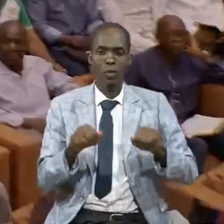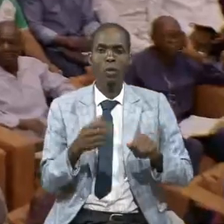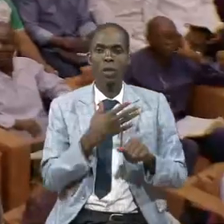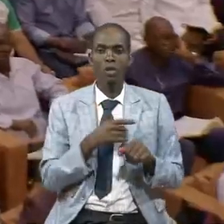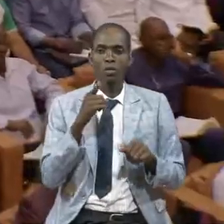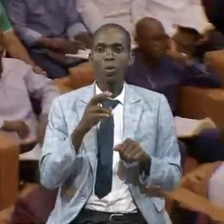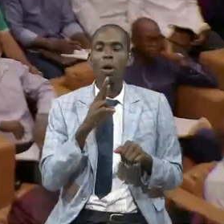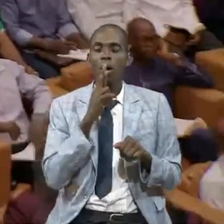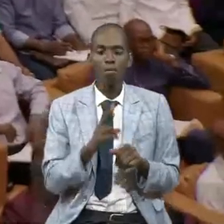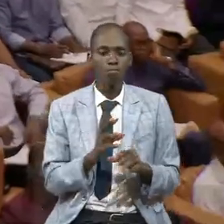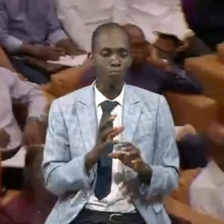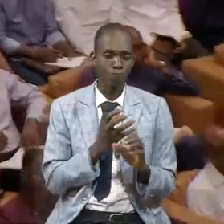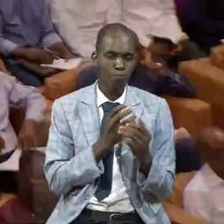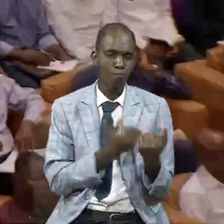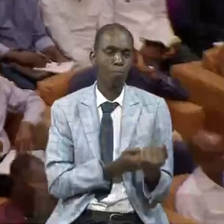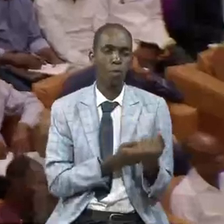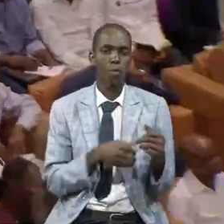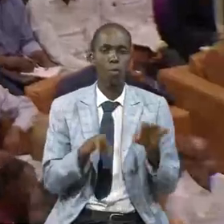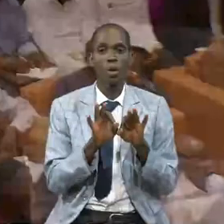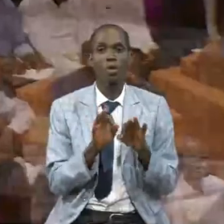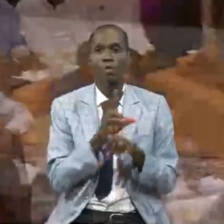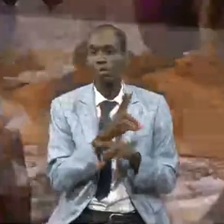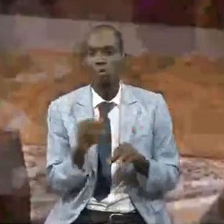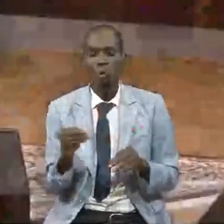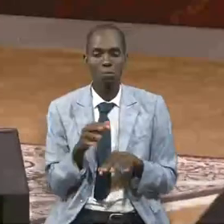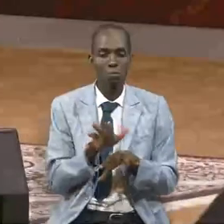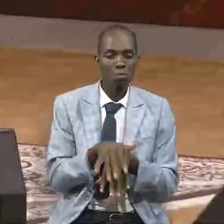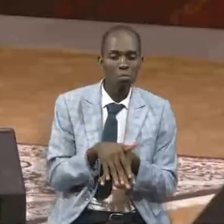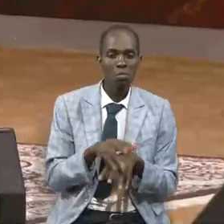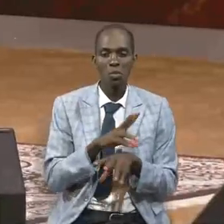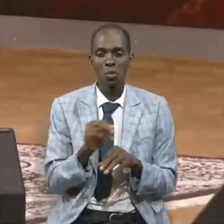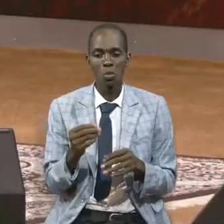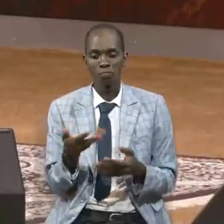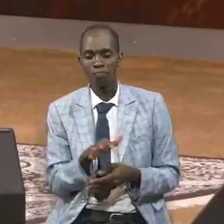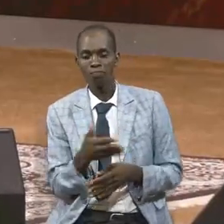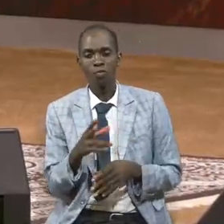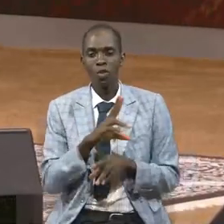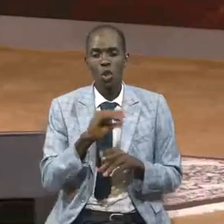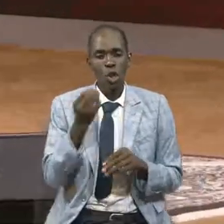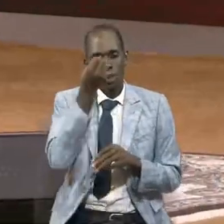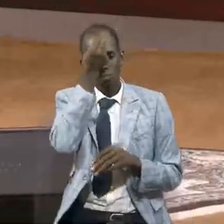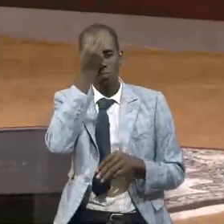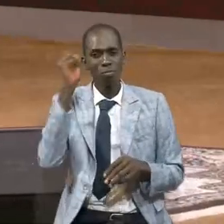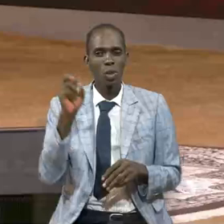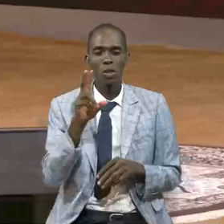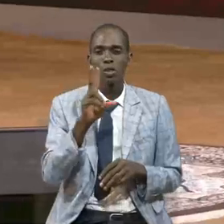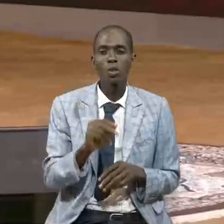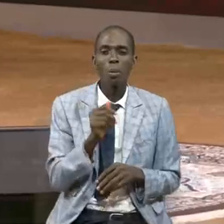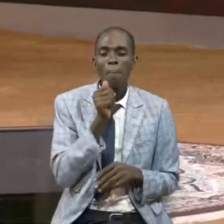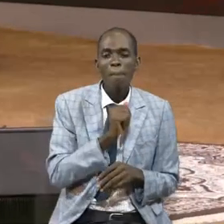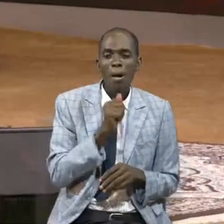fiable et votre vie est transparente, pas d'hypocrisie, pas de malhonnêteté, pas de